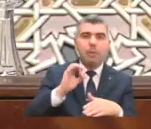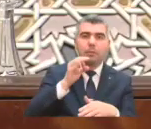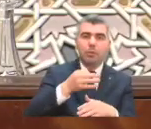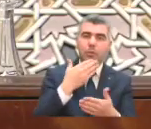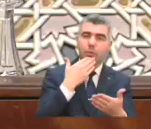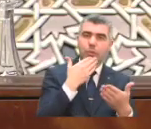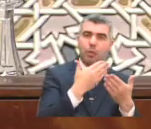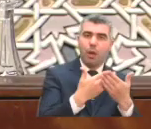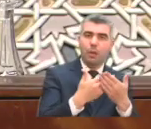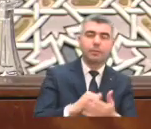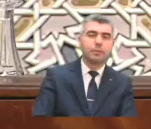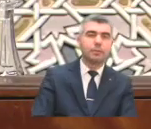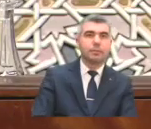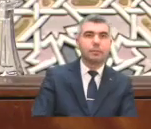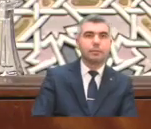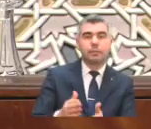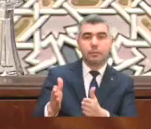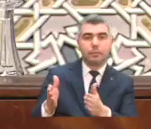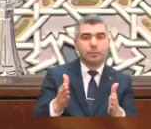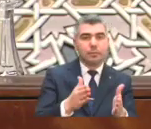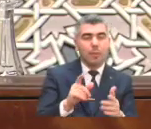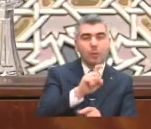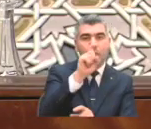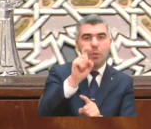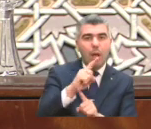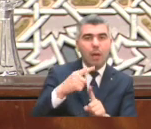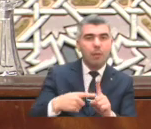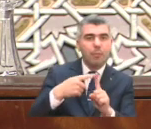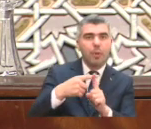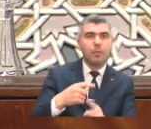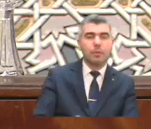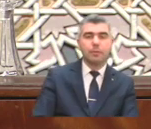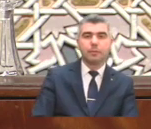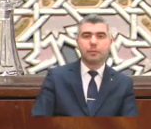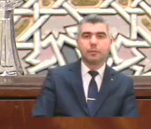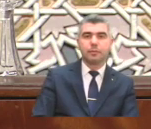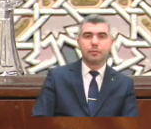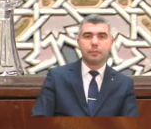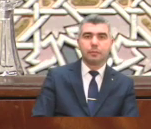المحترمة. شكرا. هل هناك من تعقيبات إضافية في الموضوع؟